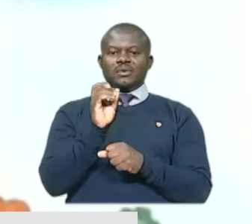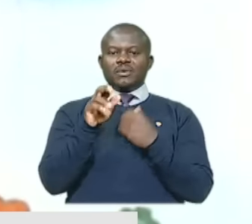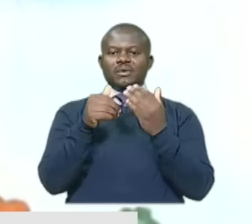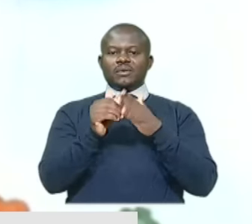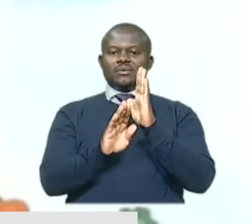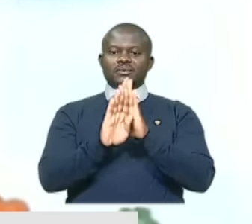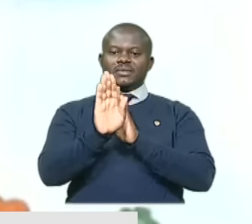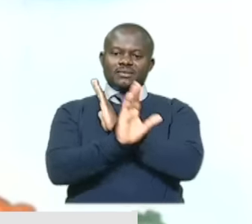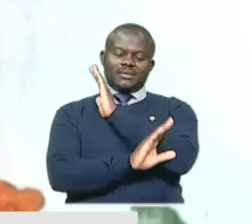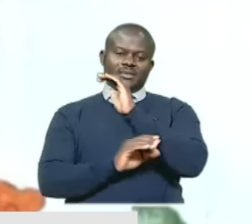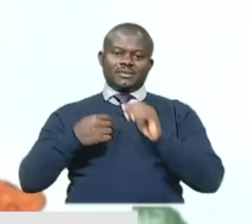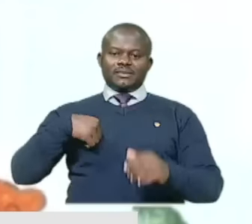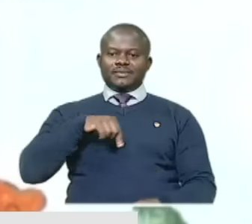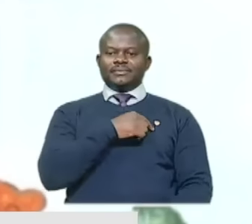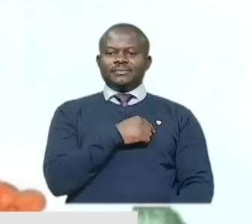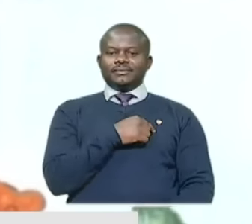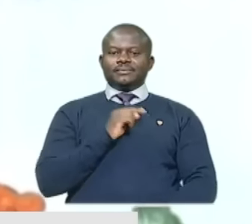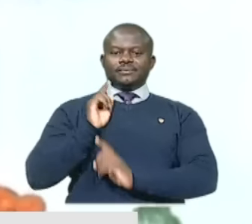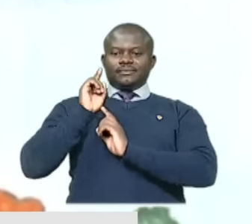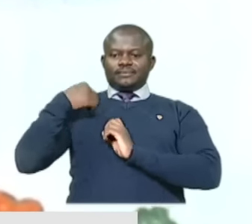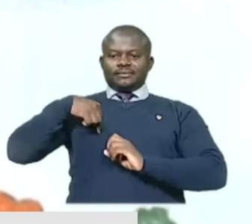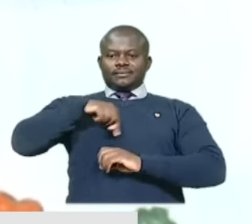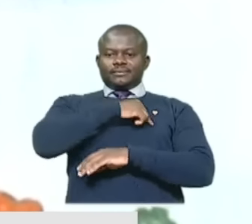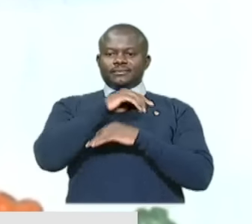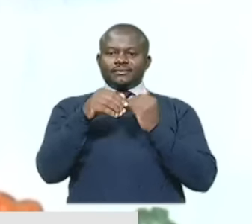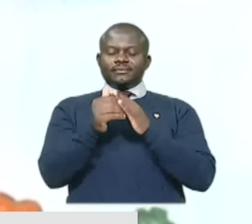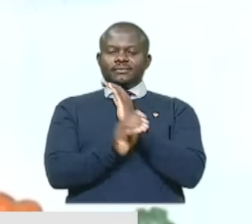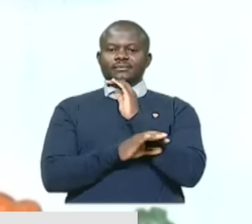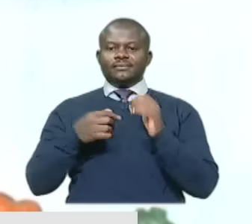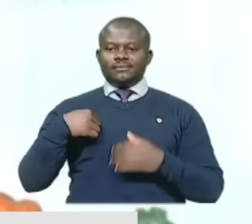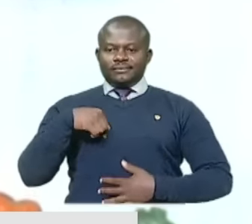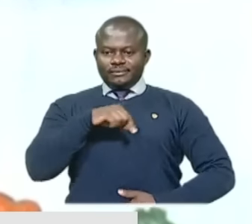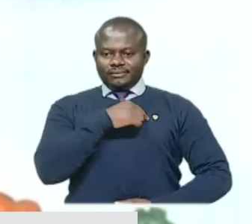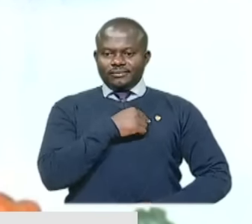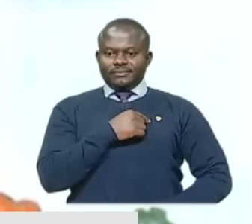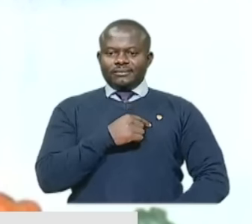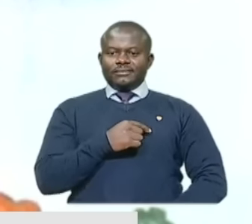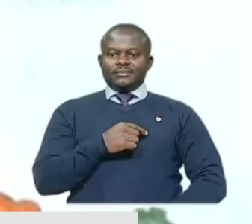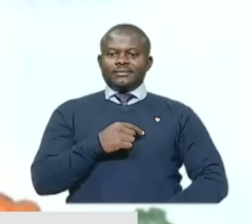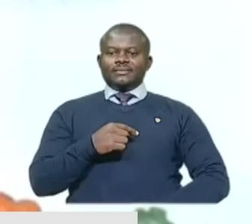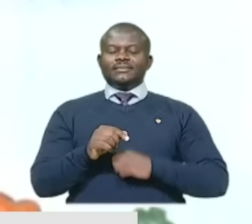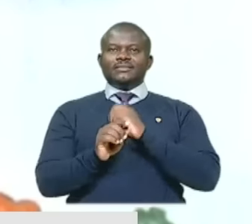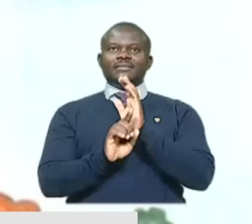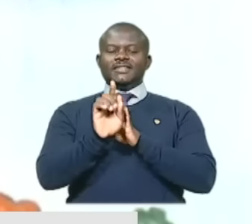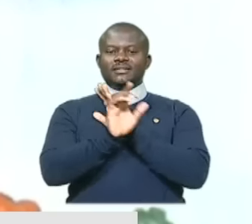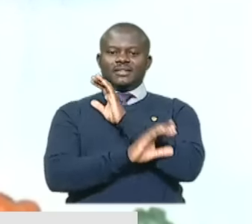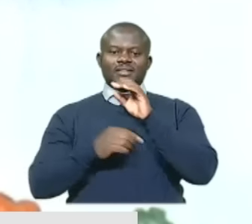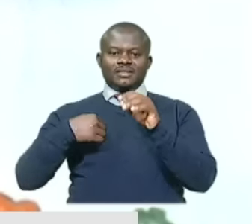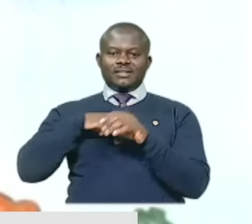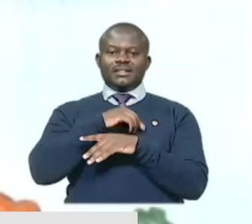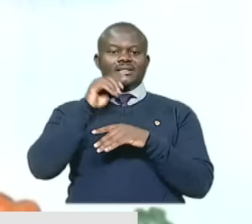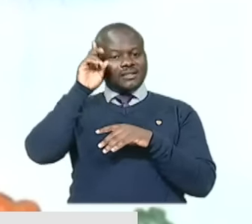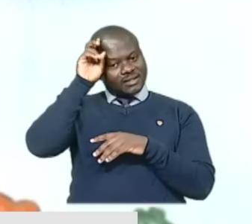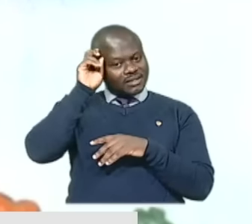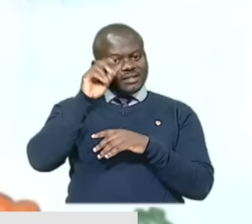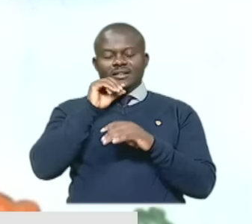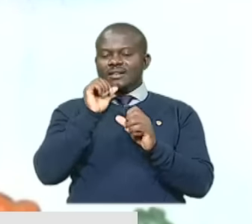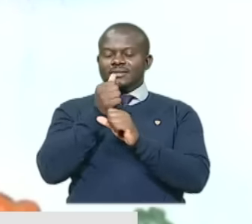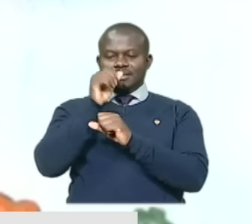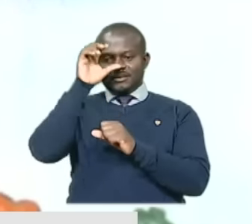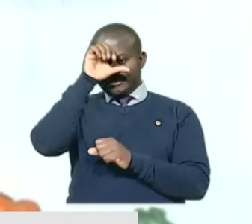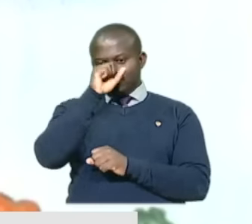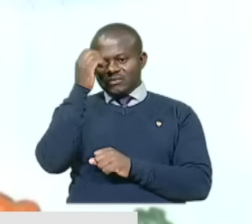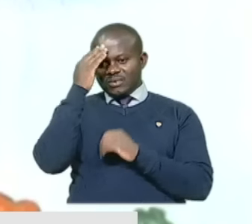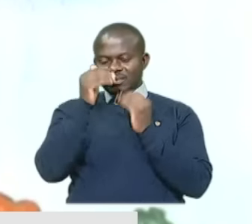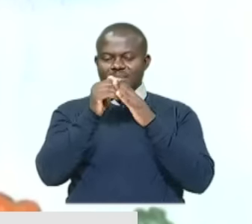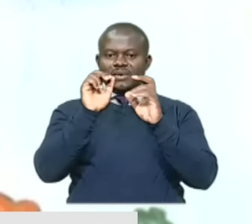iterambere ry'igihugu cyacu umutekano wacu w'igihugu cyacu iterambere ry'igihugu cyacu ndibaza ibyo bintu ntibishaka kubura kuko ari